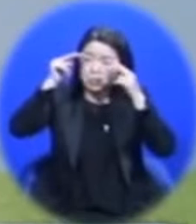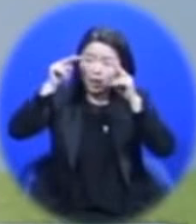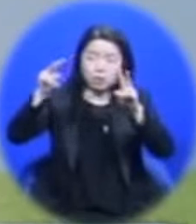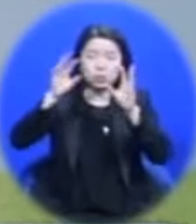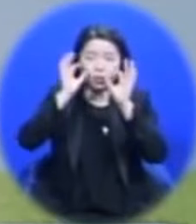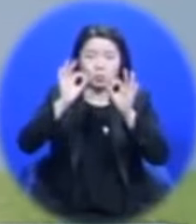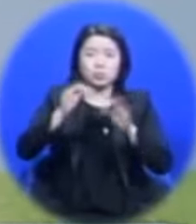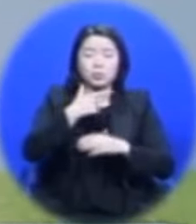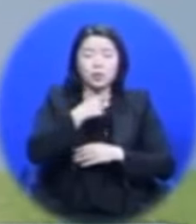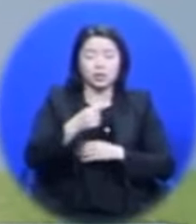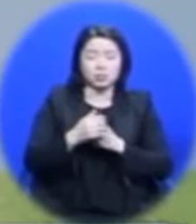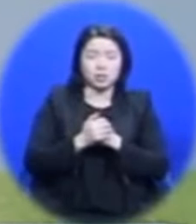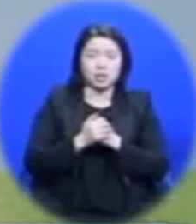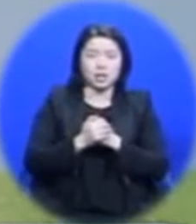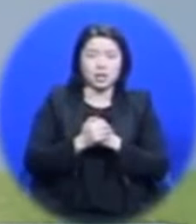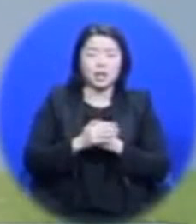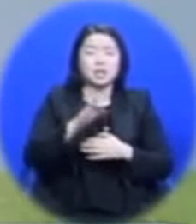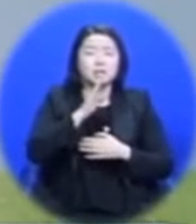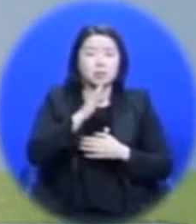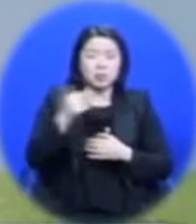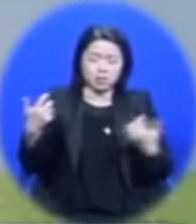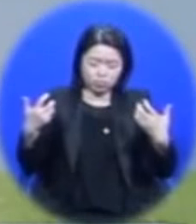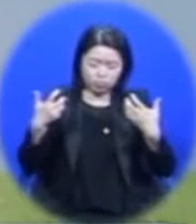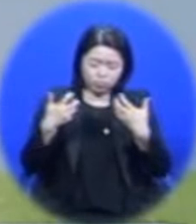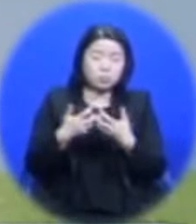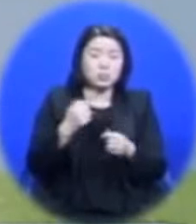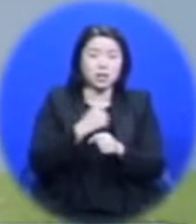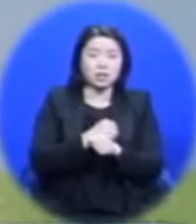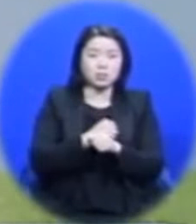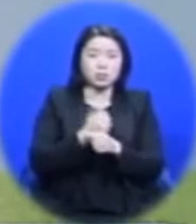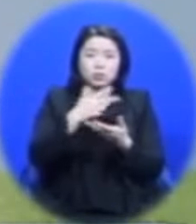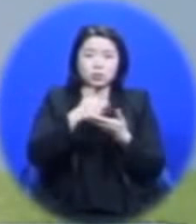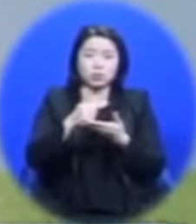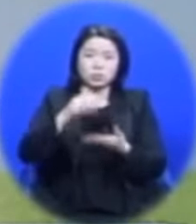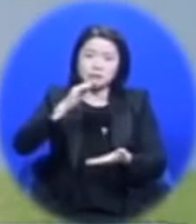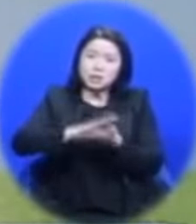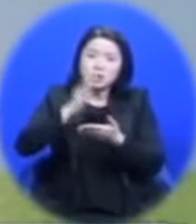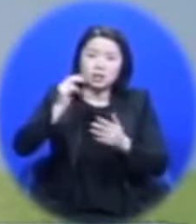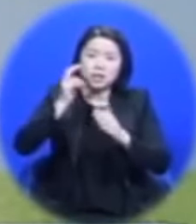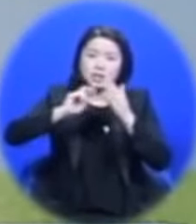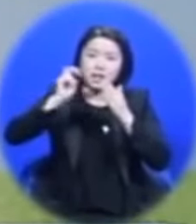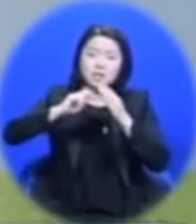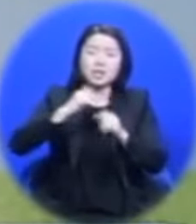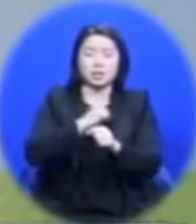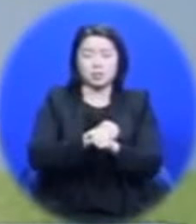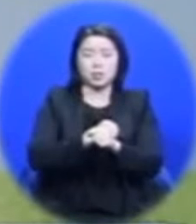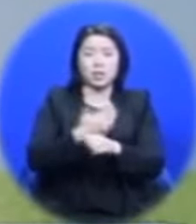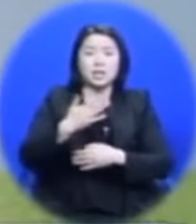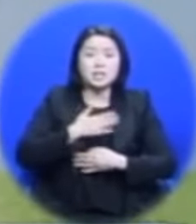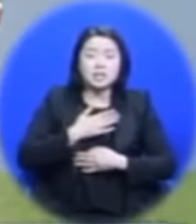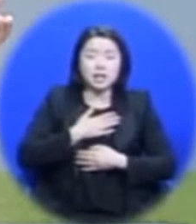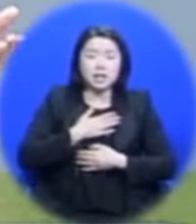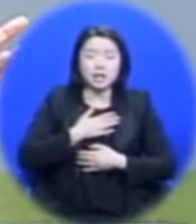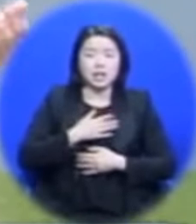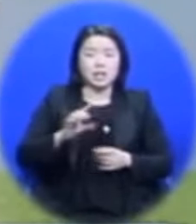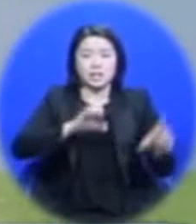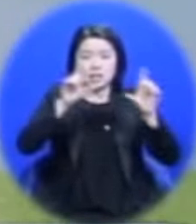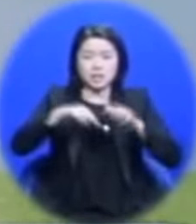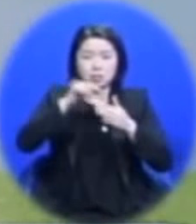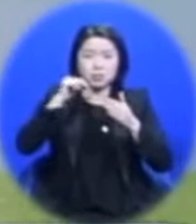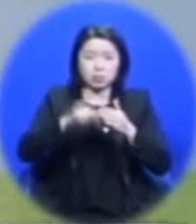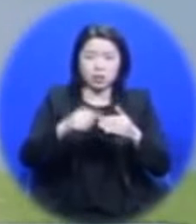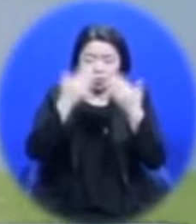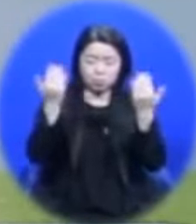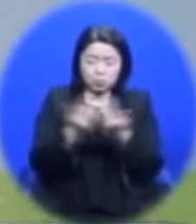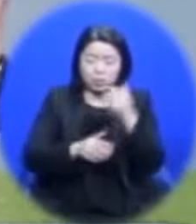원합니다. 정말 충만함으로 주님을 뜨겁게 찬양하며 제 삶 속에서 있는 모든